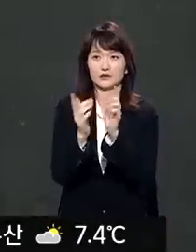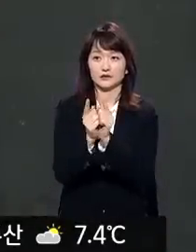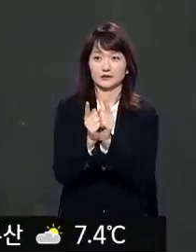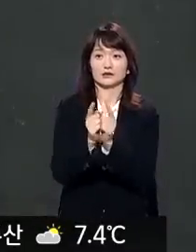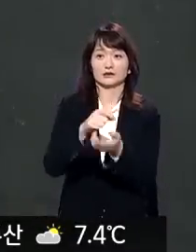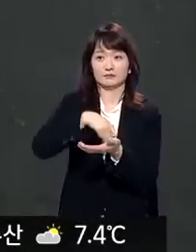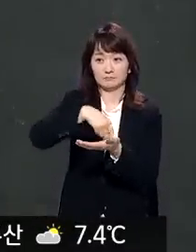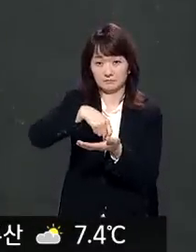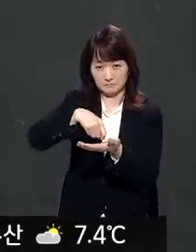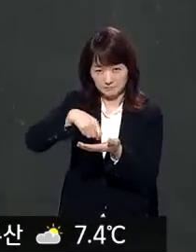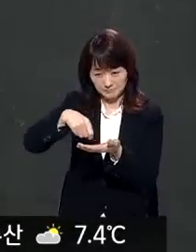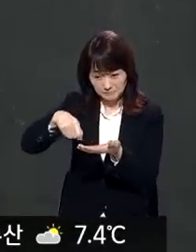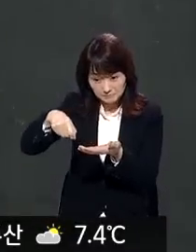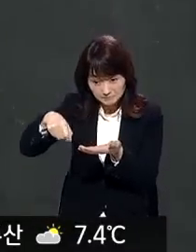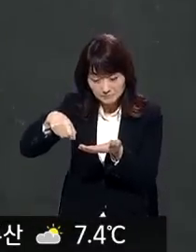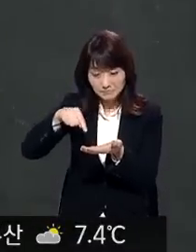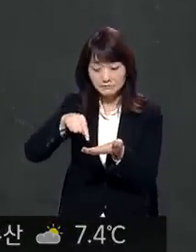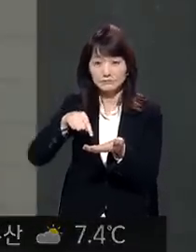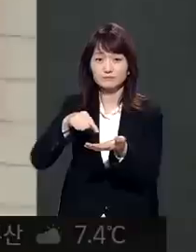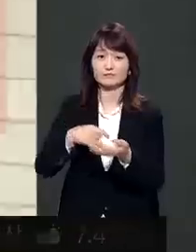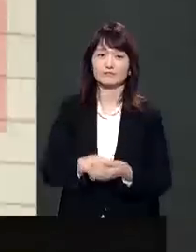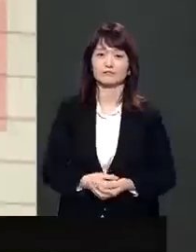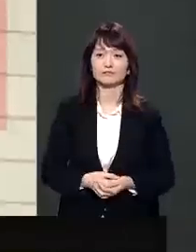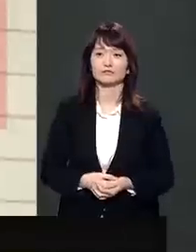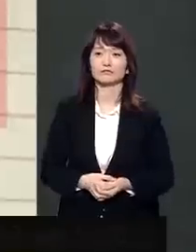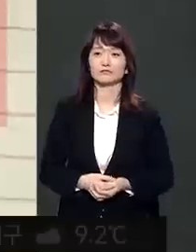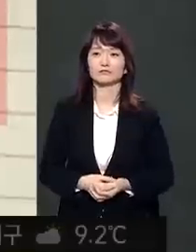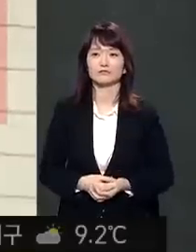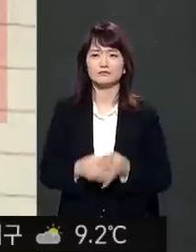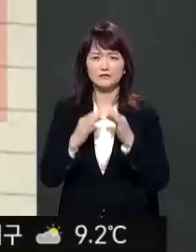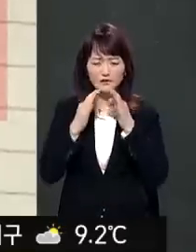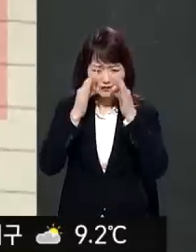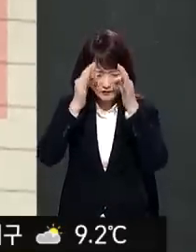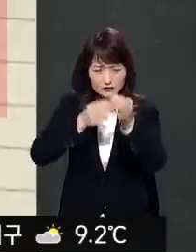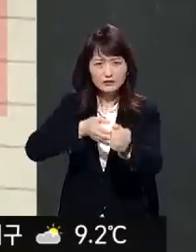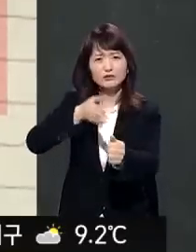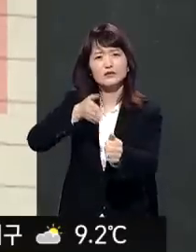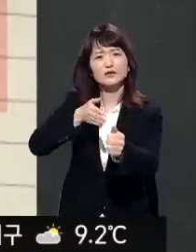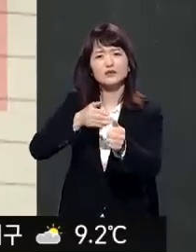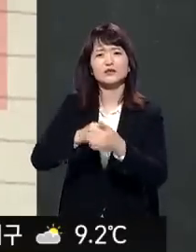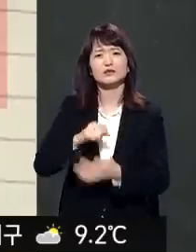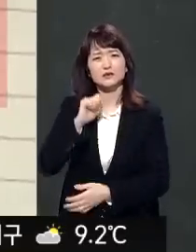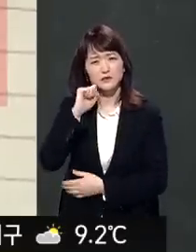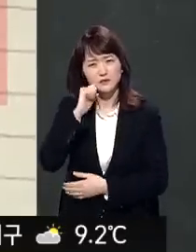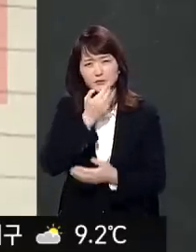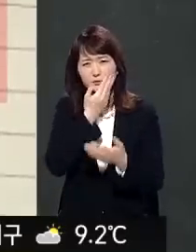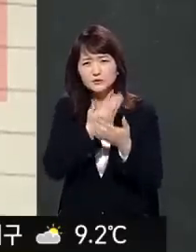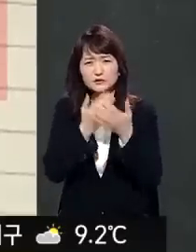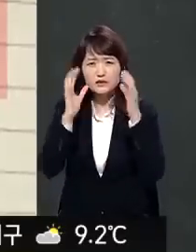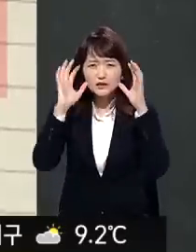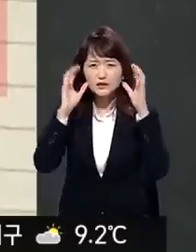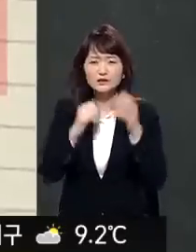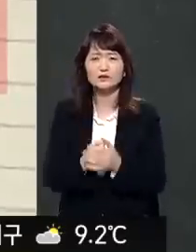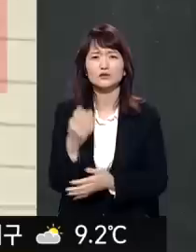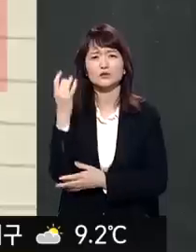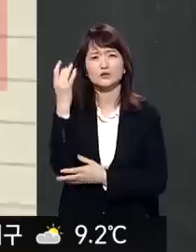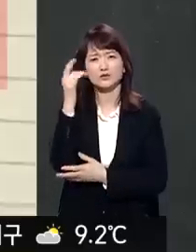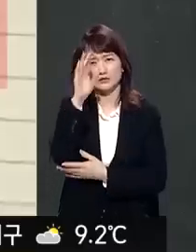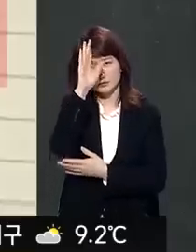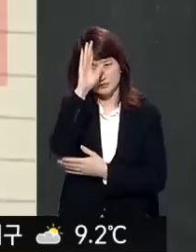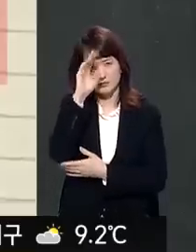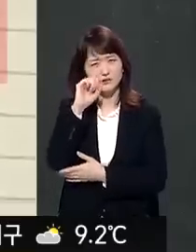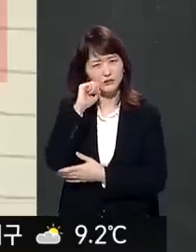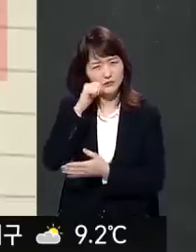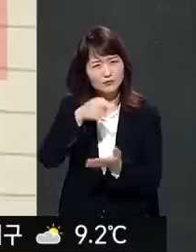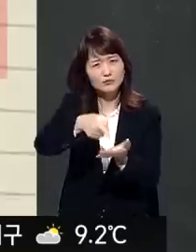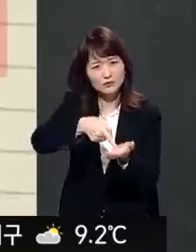손글씨로 빼곡한 종이 한번 볼까요? 예. 간곡히 부탁드립니다. 어렵게 얻은 소중한 아이가 선천성 질병으로